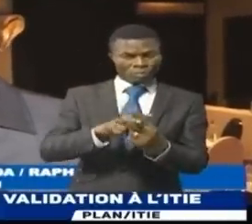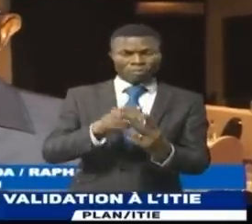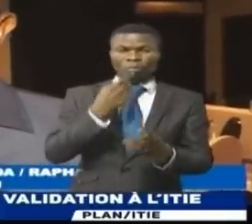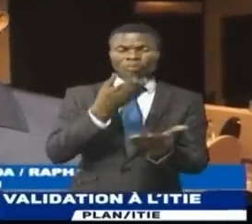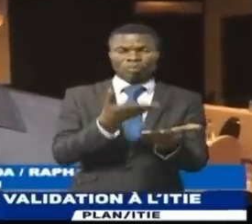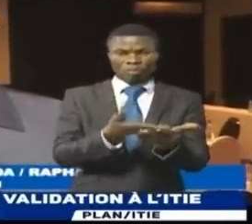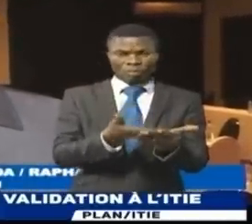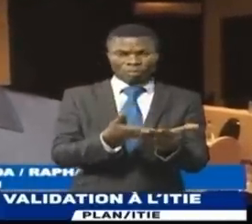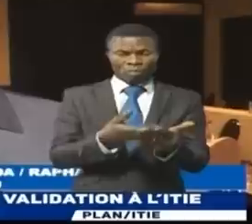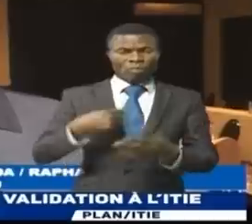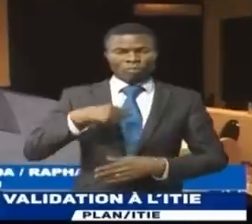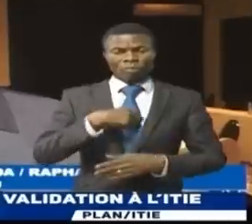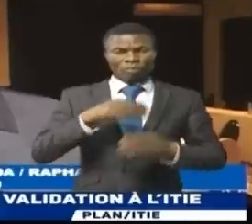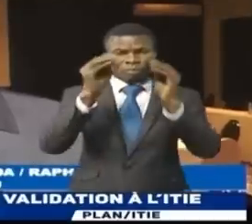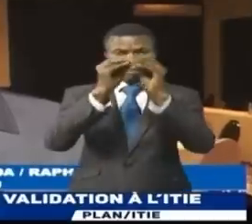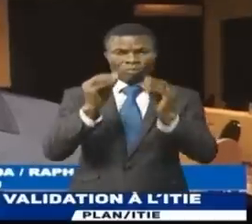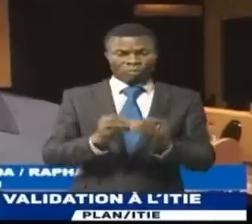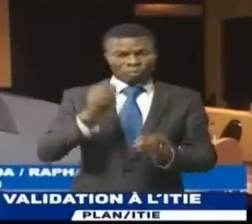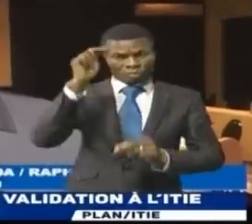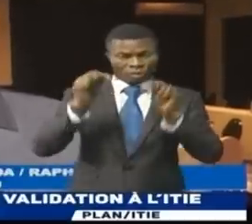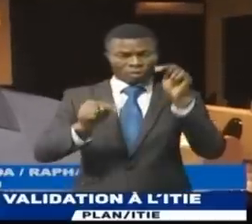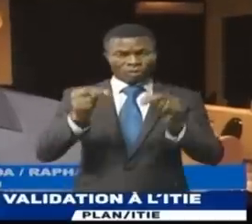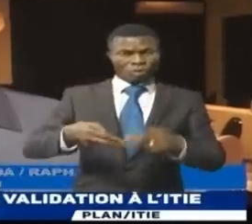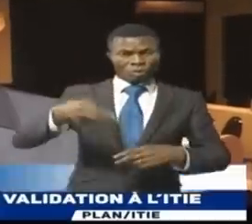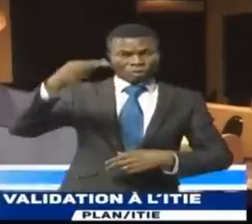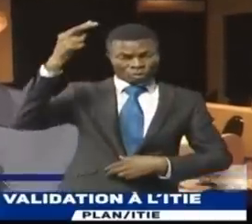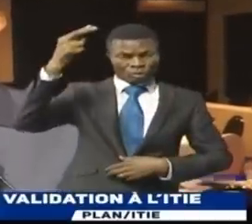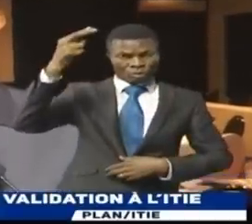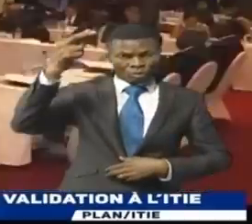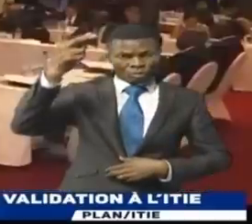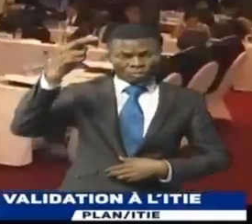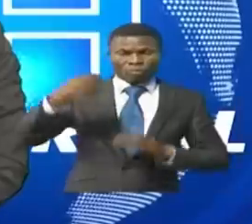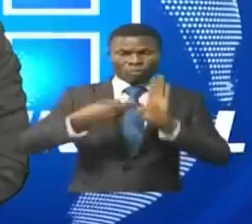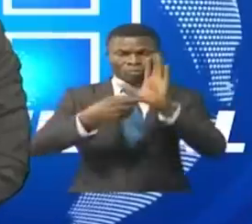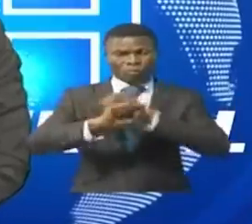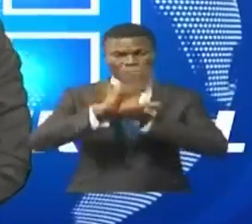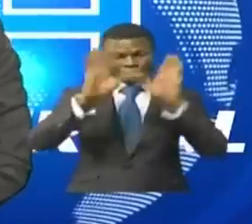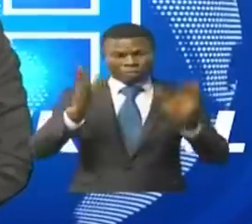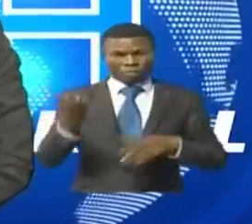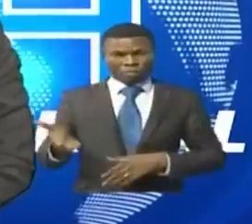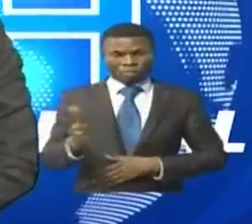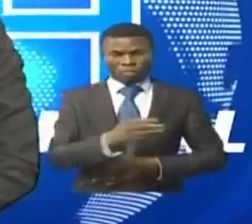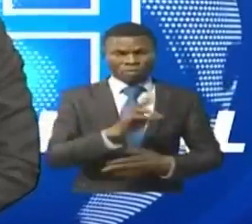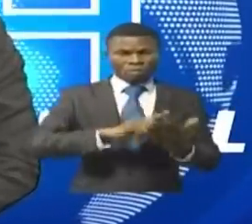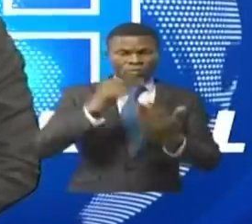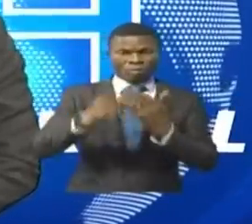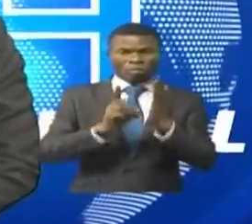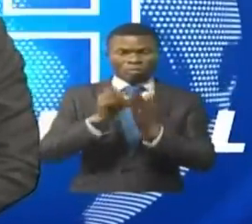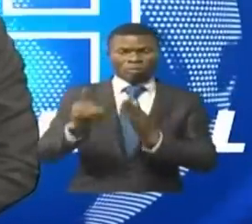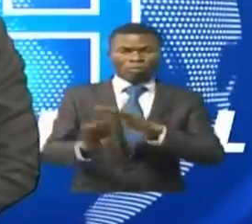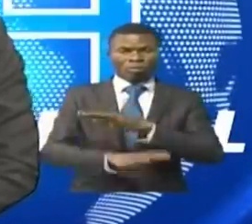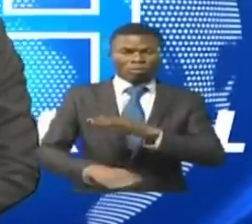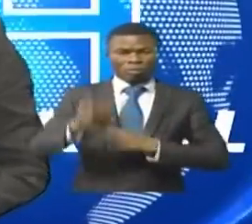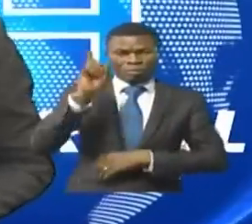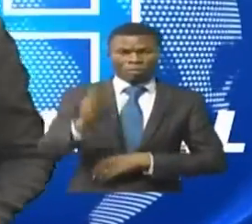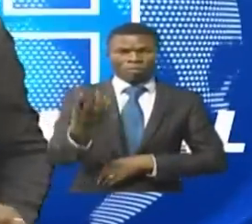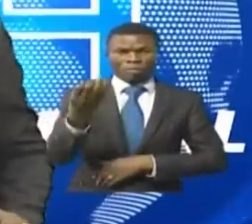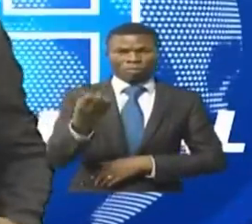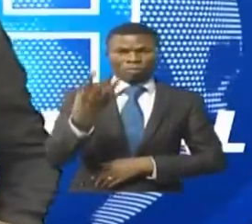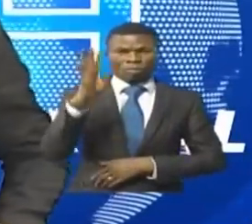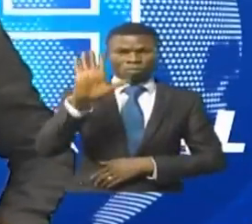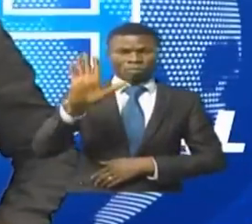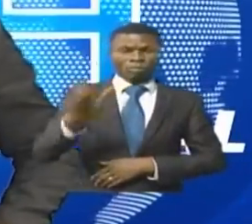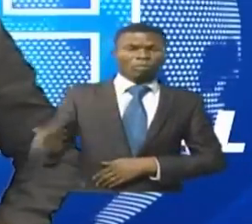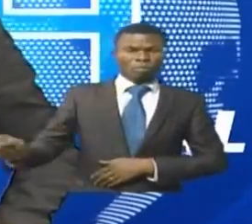dire, nous allons atteindre le niveau élevé de transparence. Programme de développement à la base des 145 territoires,